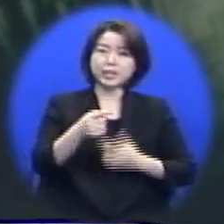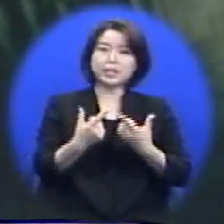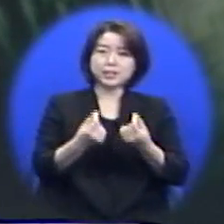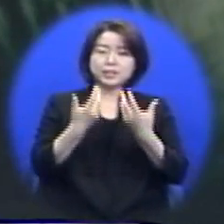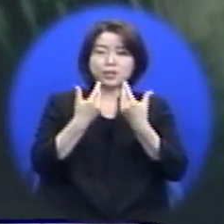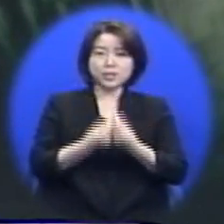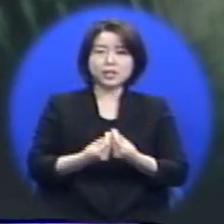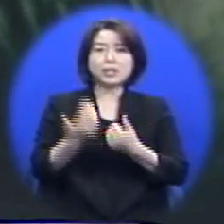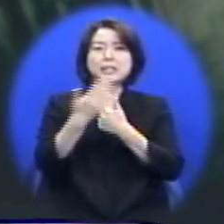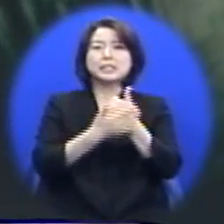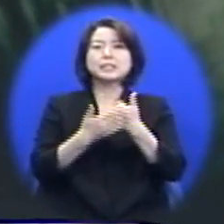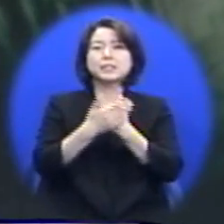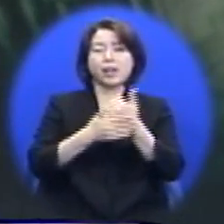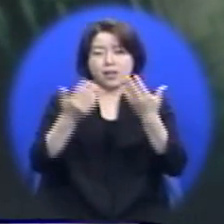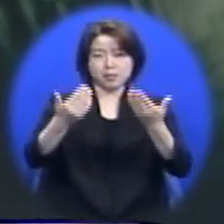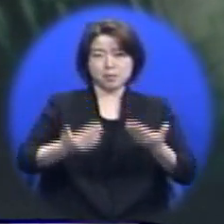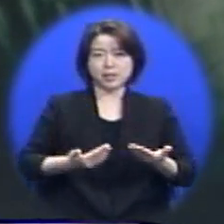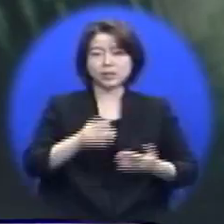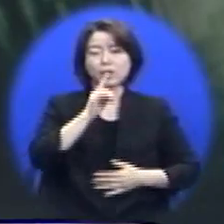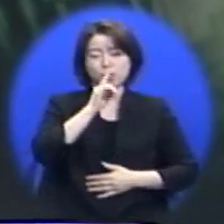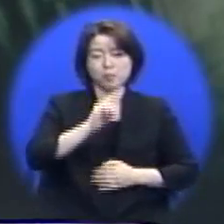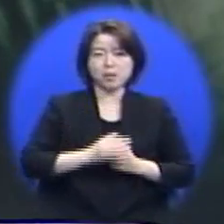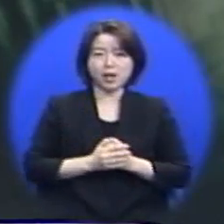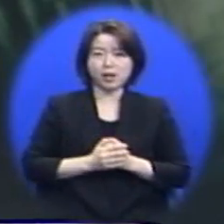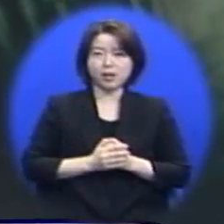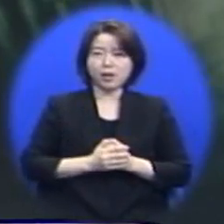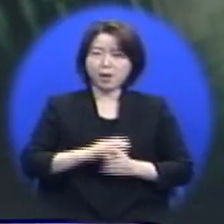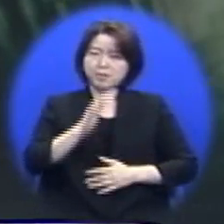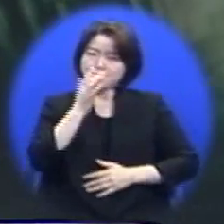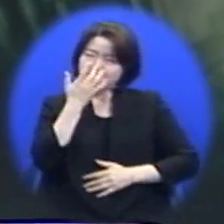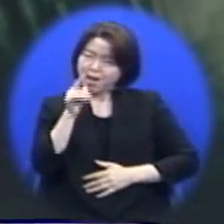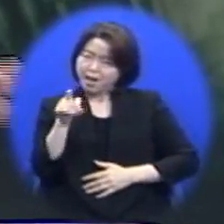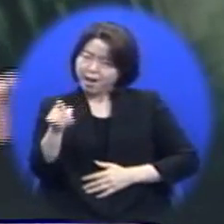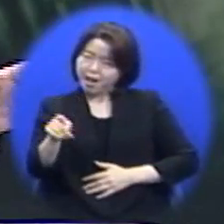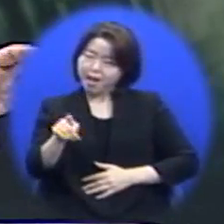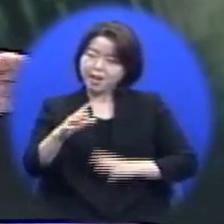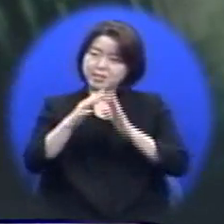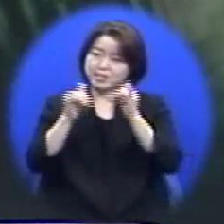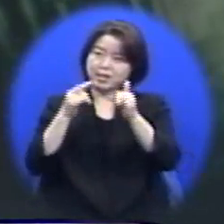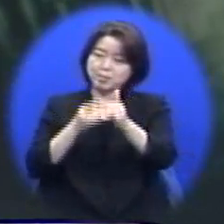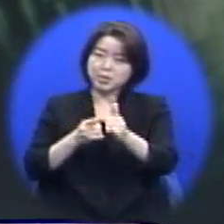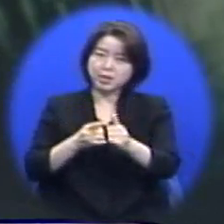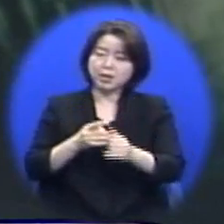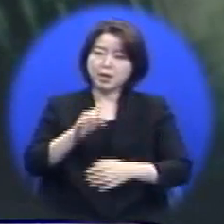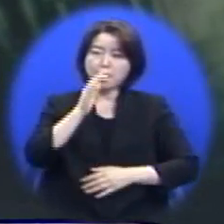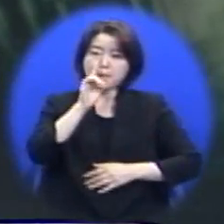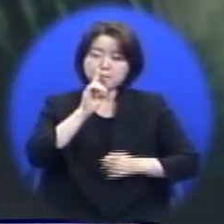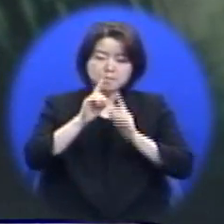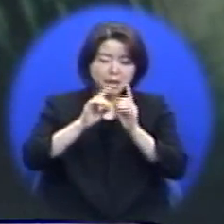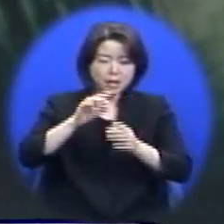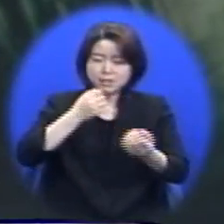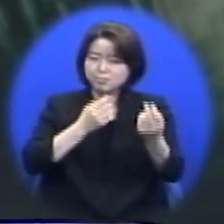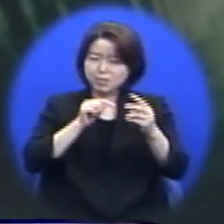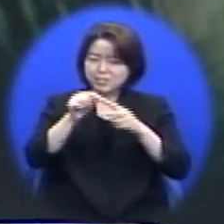경우를 은혜를 받았다고 말하는 겁니다. 말도 안 되는 사람에게, 이건 말도 안 되는 사랑을 베풀어 주신